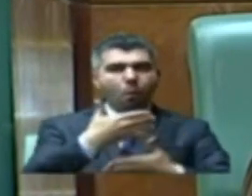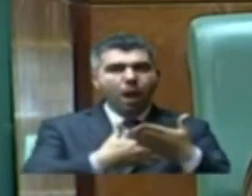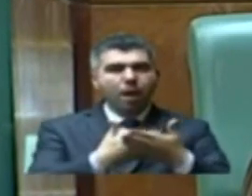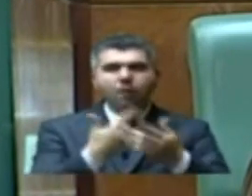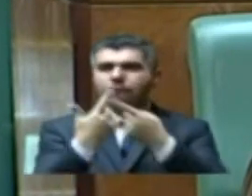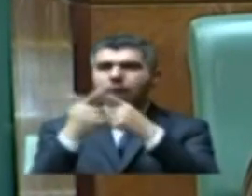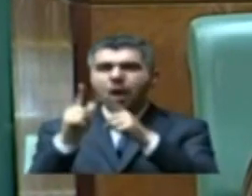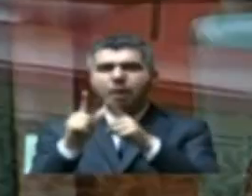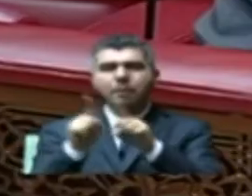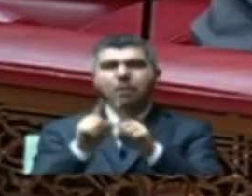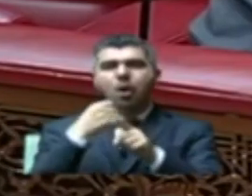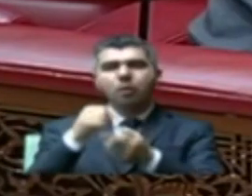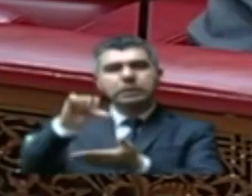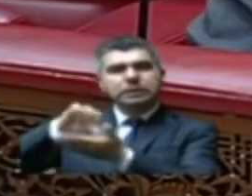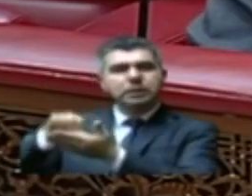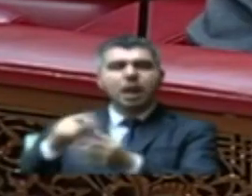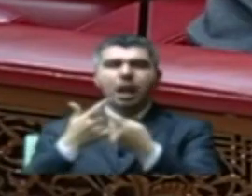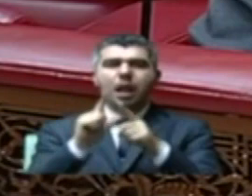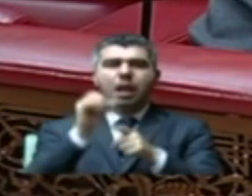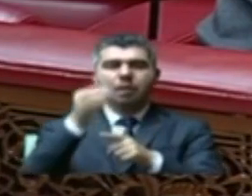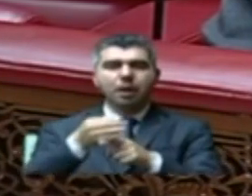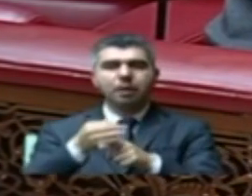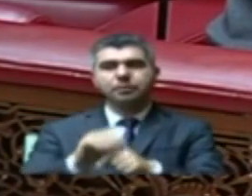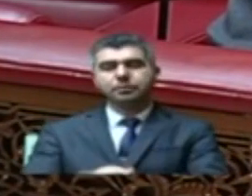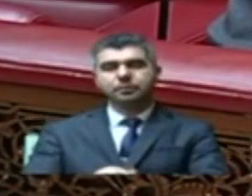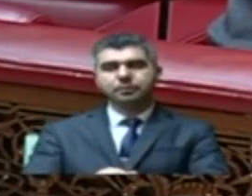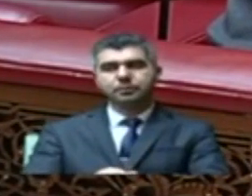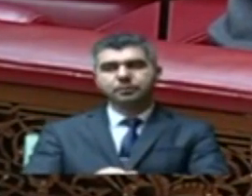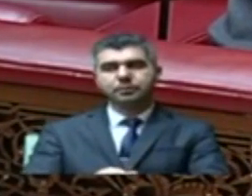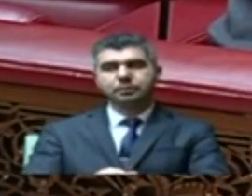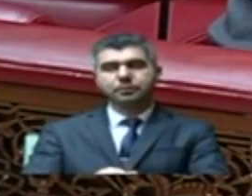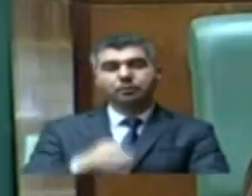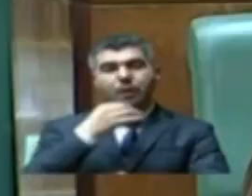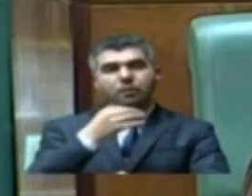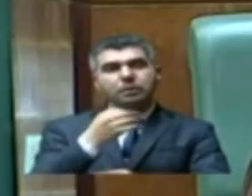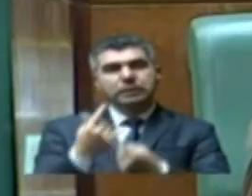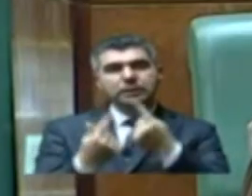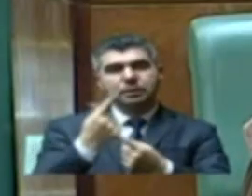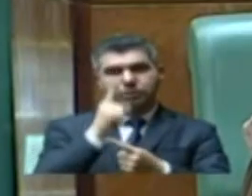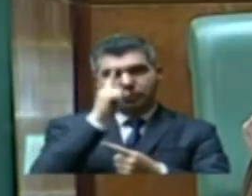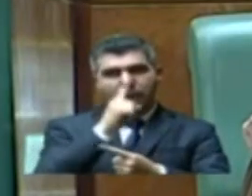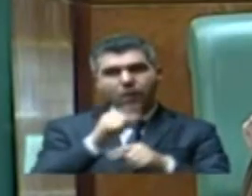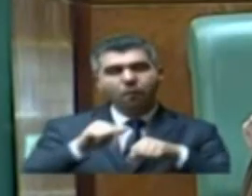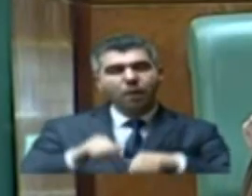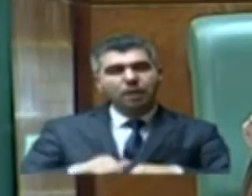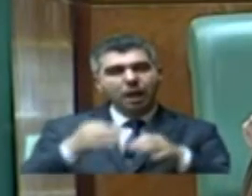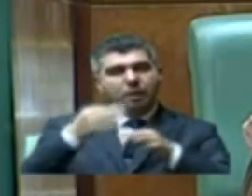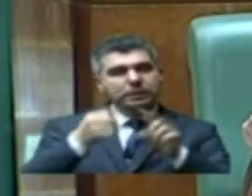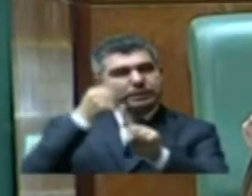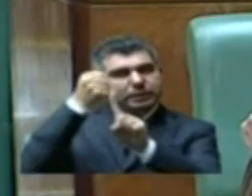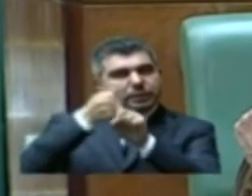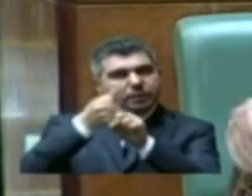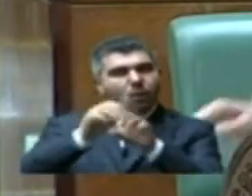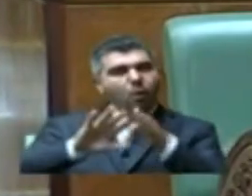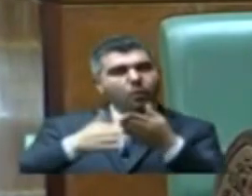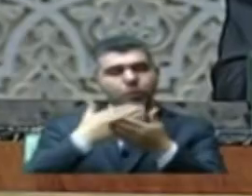كان، سواء كان أجنبي أو كان يعني داخل التراب هذا. لهذا تنتمناو السيد الوزير المحترم أنكم باش ديروا واحد المجهود تسويو هاد